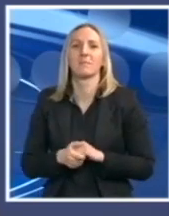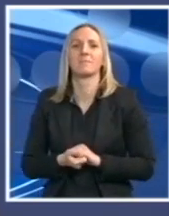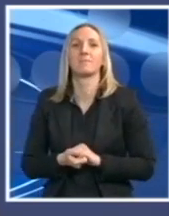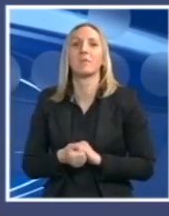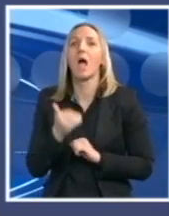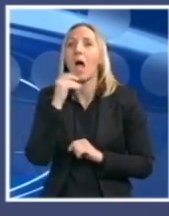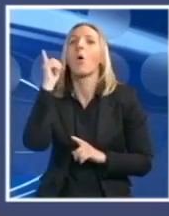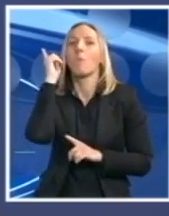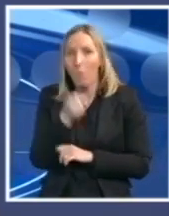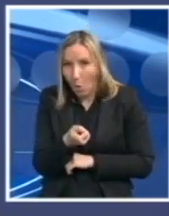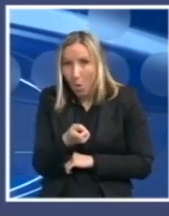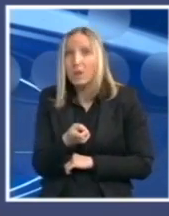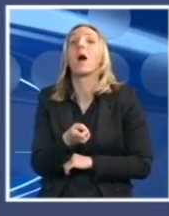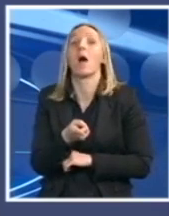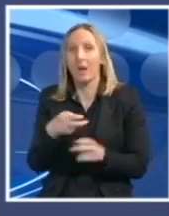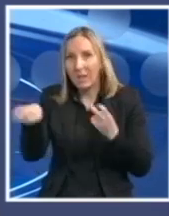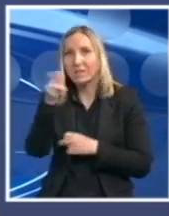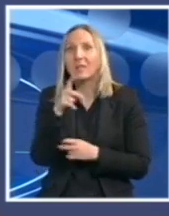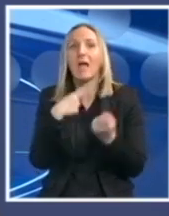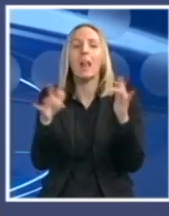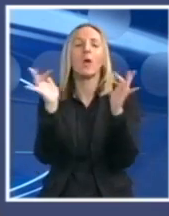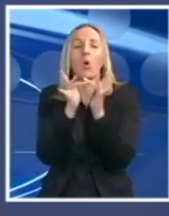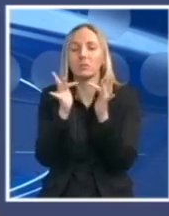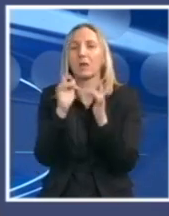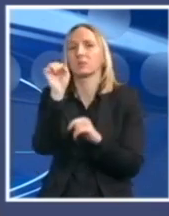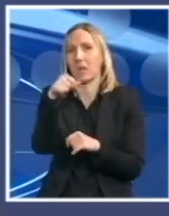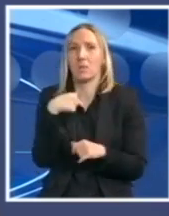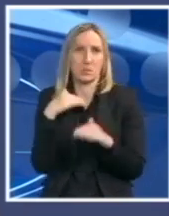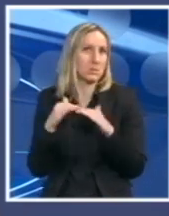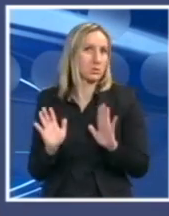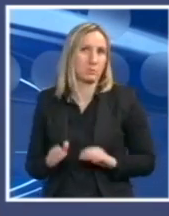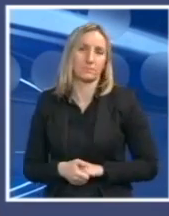ako mora, onda i kretanja. Ali kontakata, da.